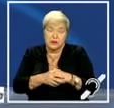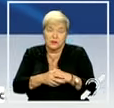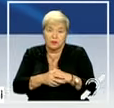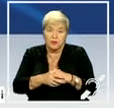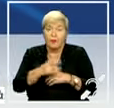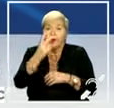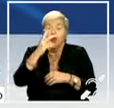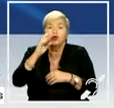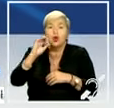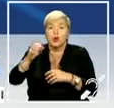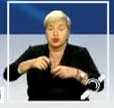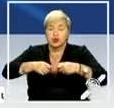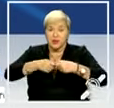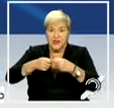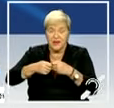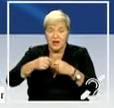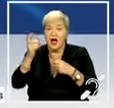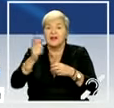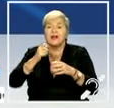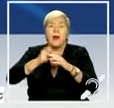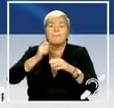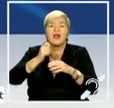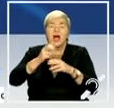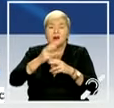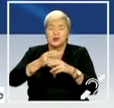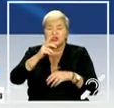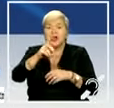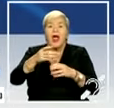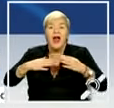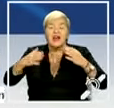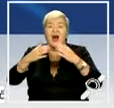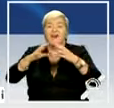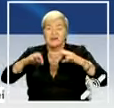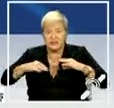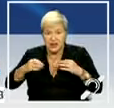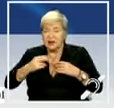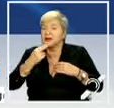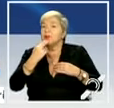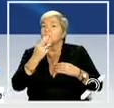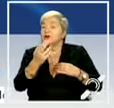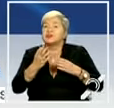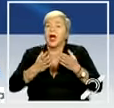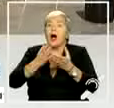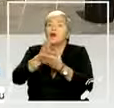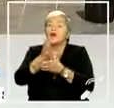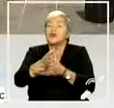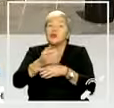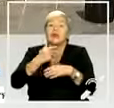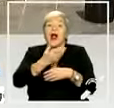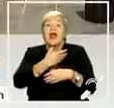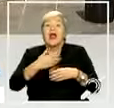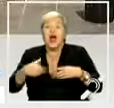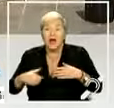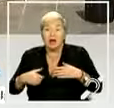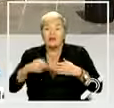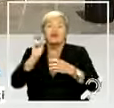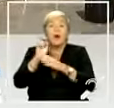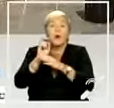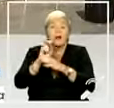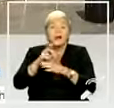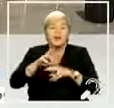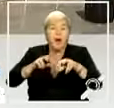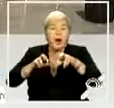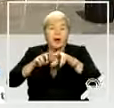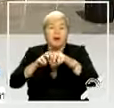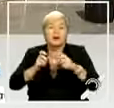Peste 200 de sindicaliști din metalurgie, domeniul naval, sănătate și polițiștii au ieșit în stradă la Galați pentru a participa la